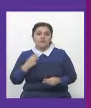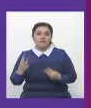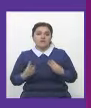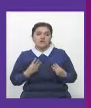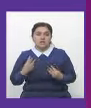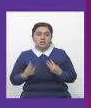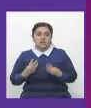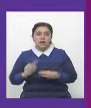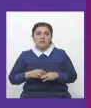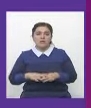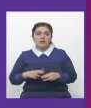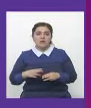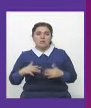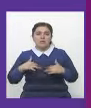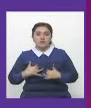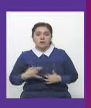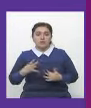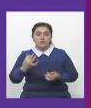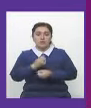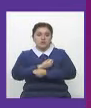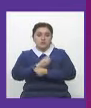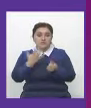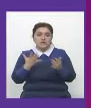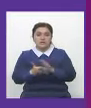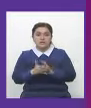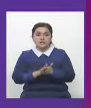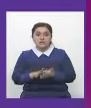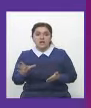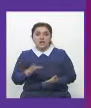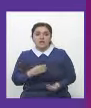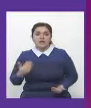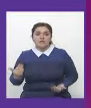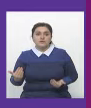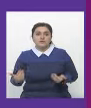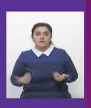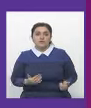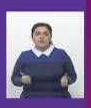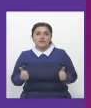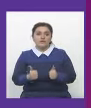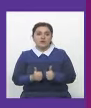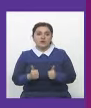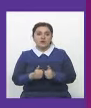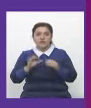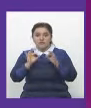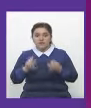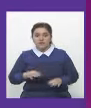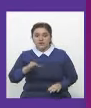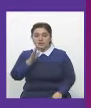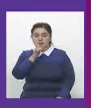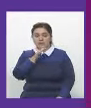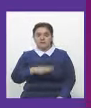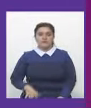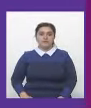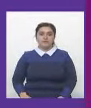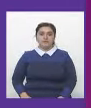чувства, восхищения, восторга печальным, но светлым состоянием всего живого вокруг